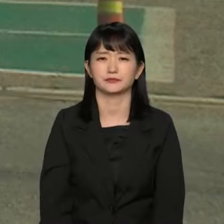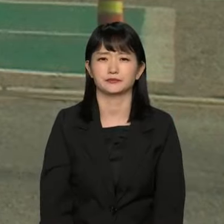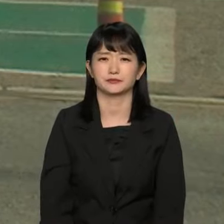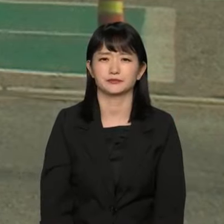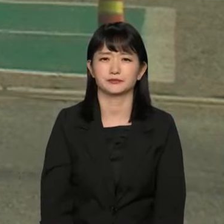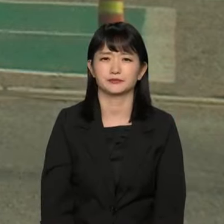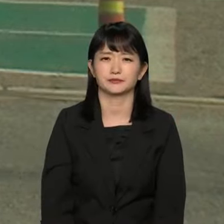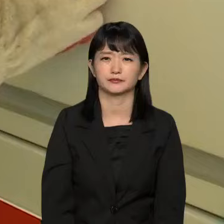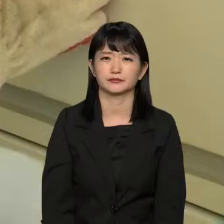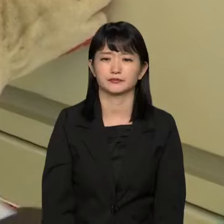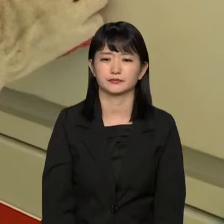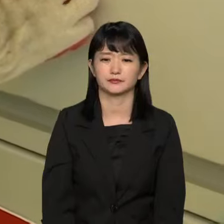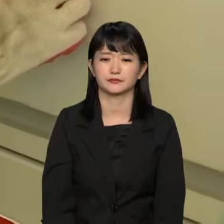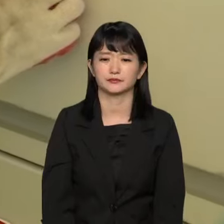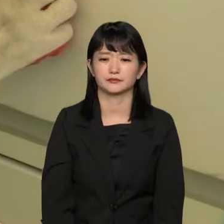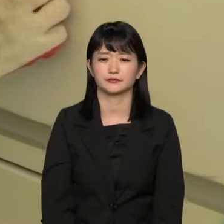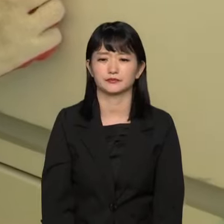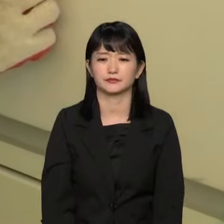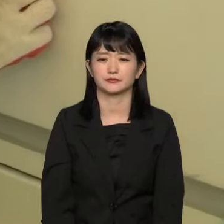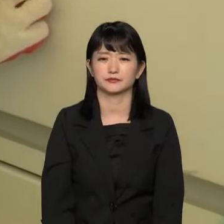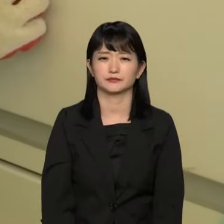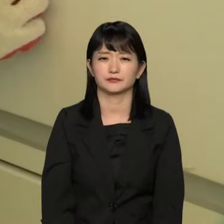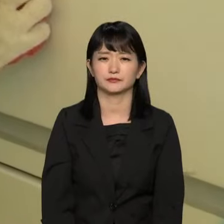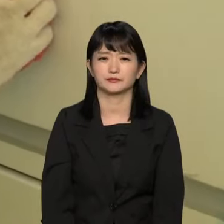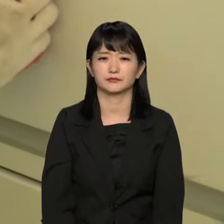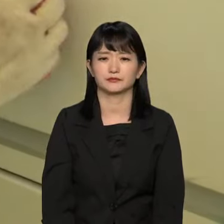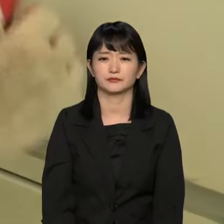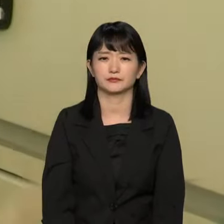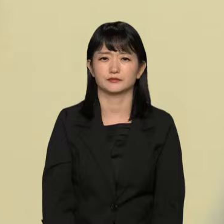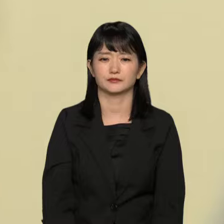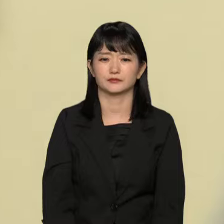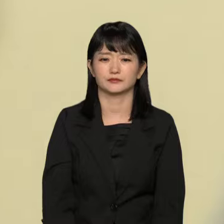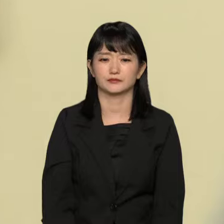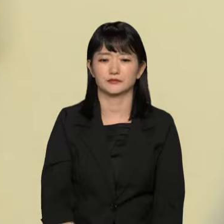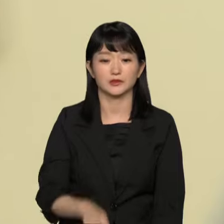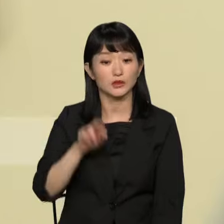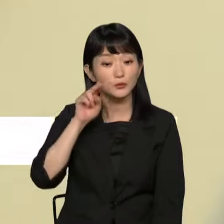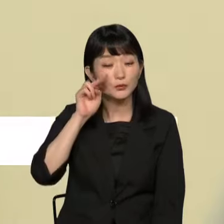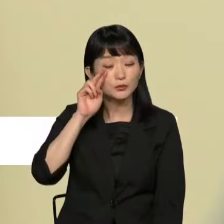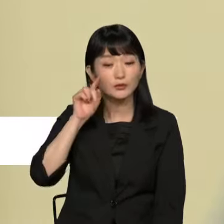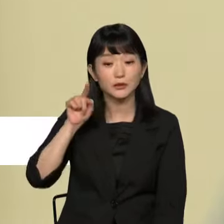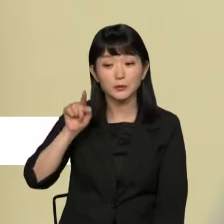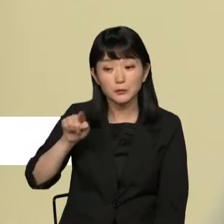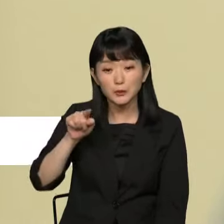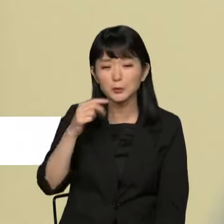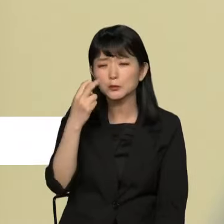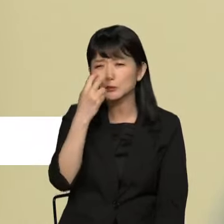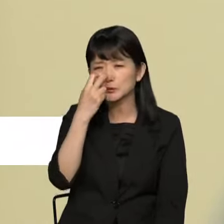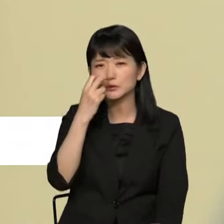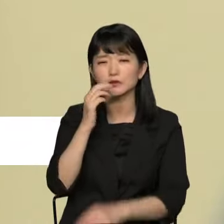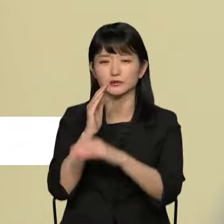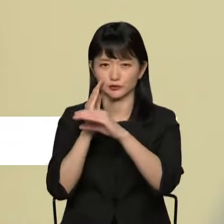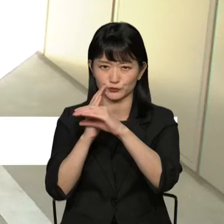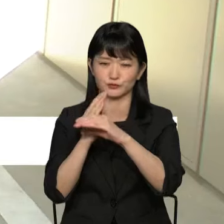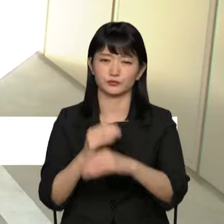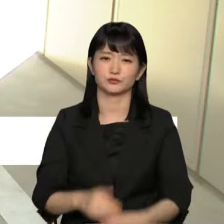김필준 기자가 가봤습니다. 비상호출 점검 중에 있습니다.